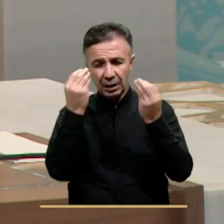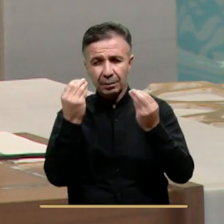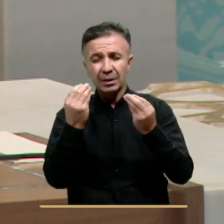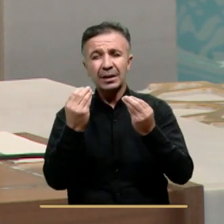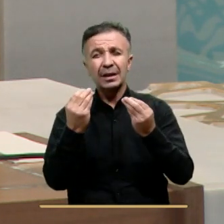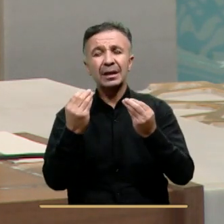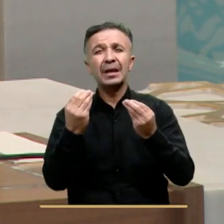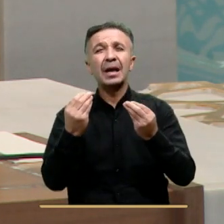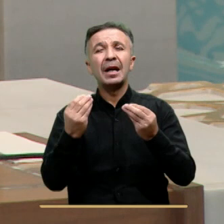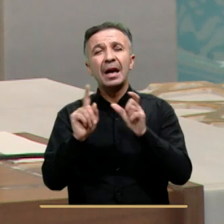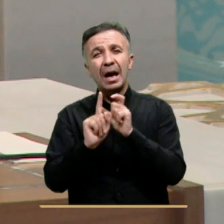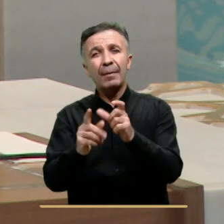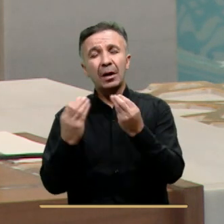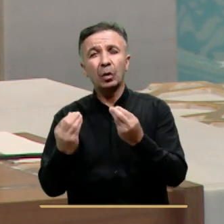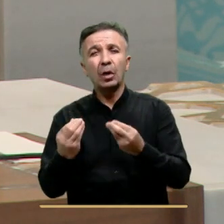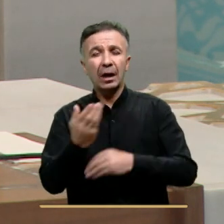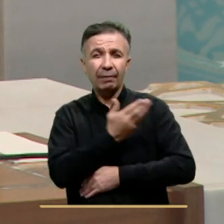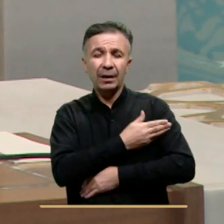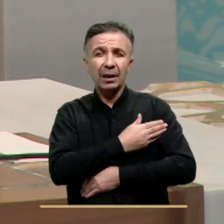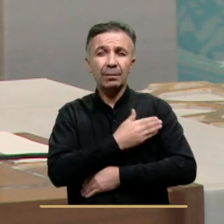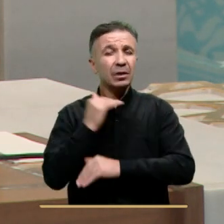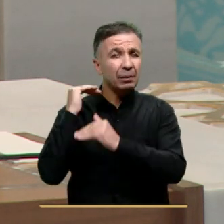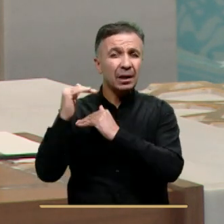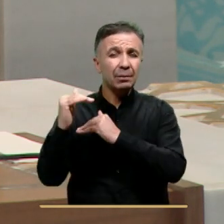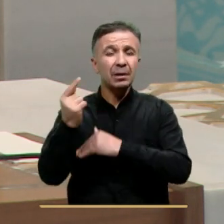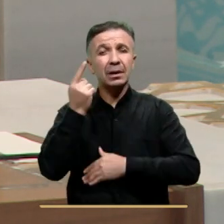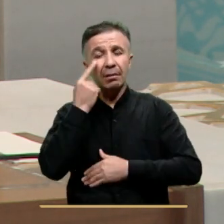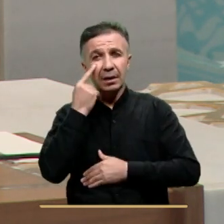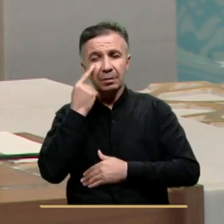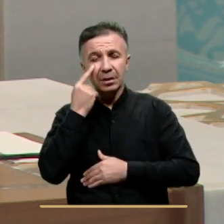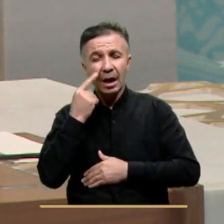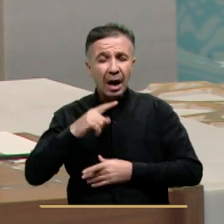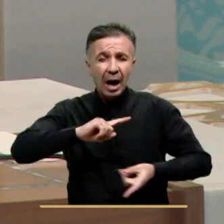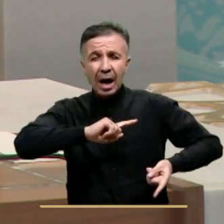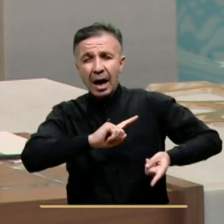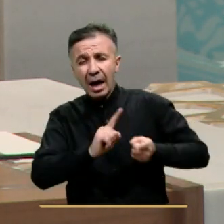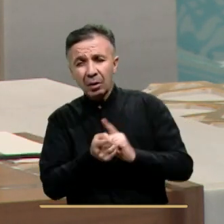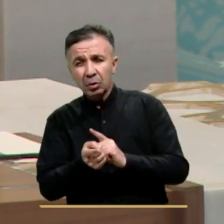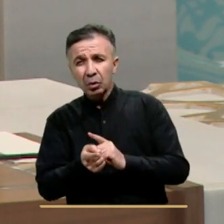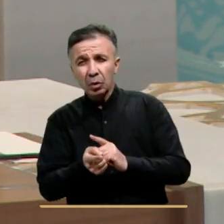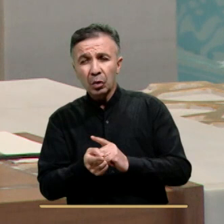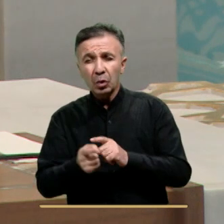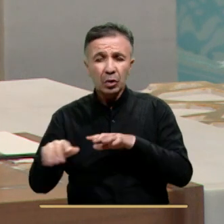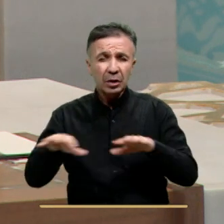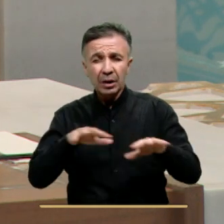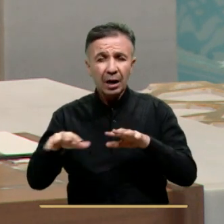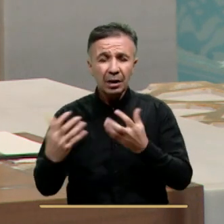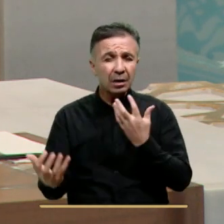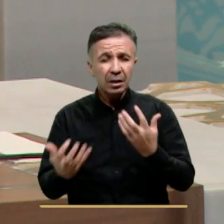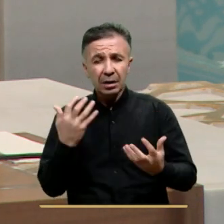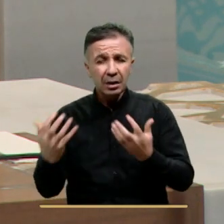olan vatanımızı milletimizi devletimizi memleketimizi her türlü semavi ve arızi musibet